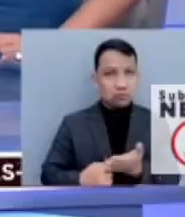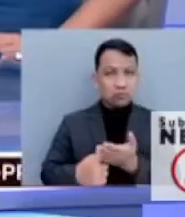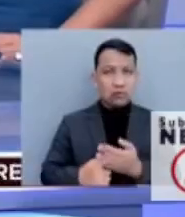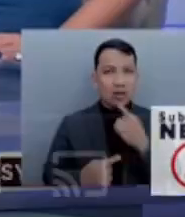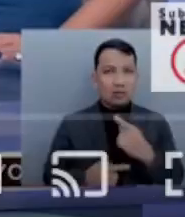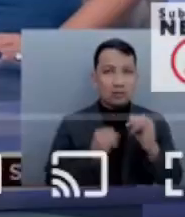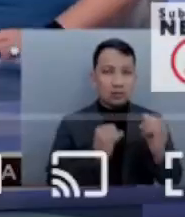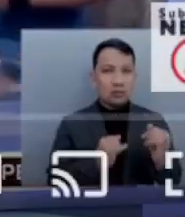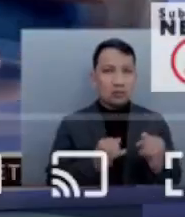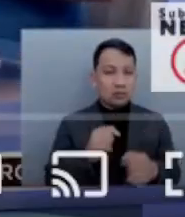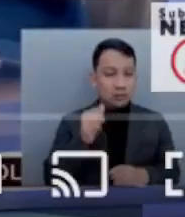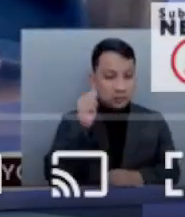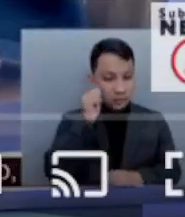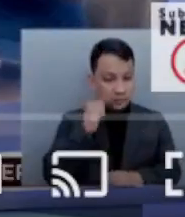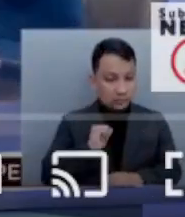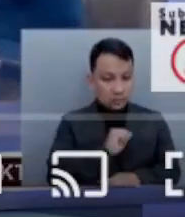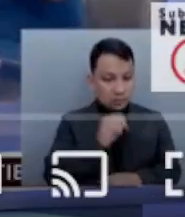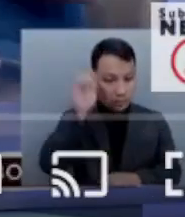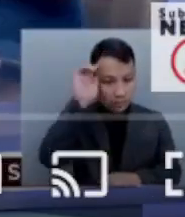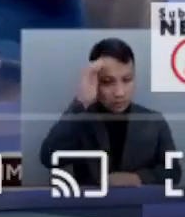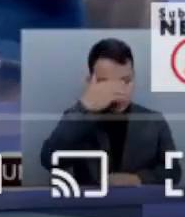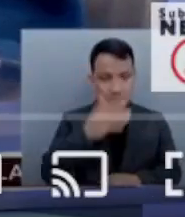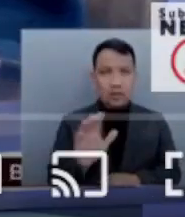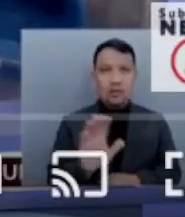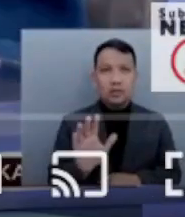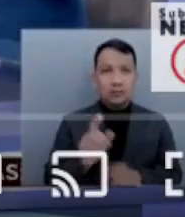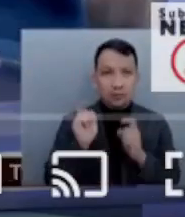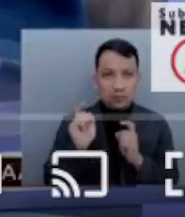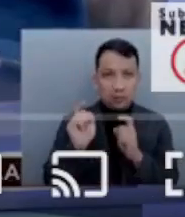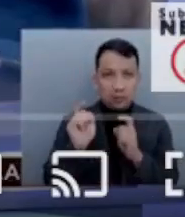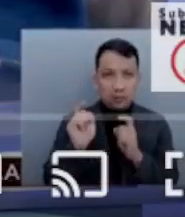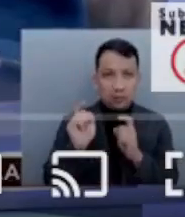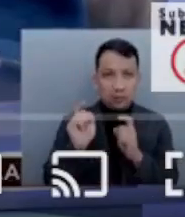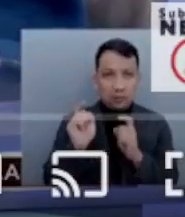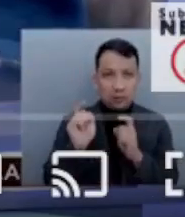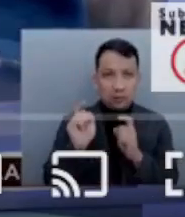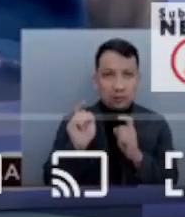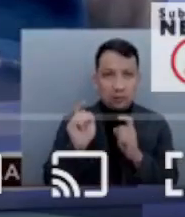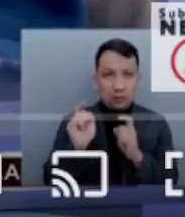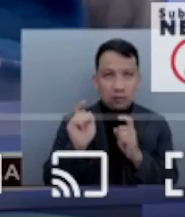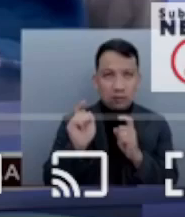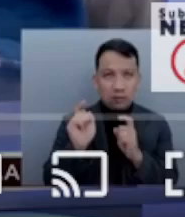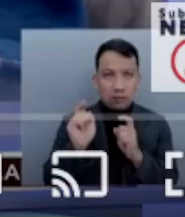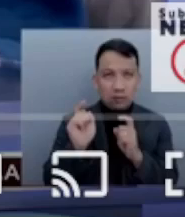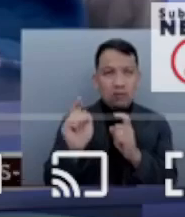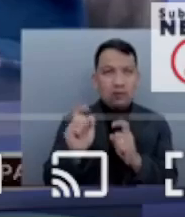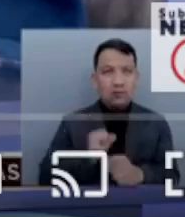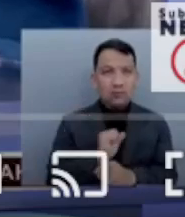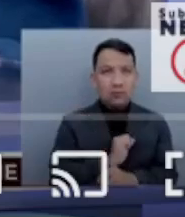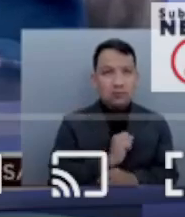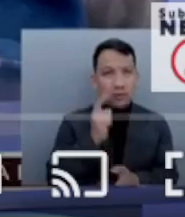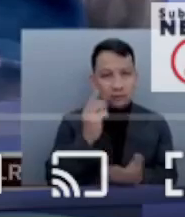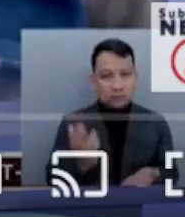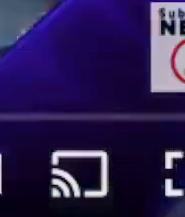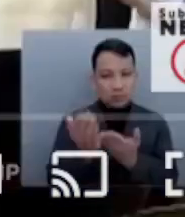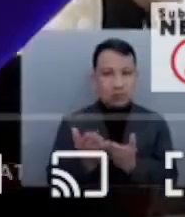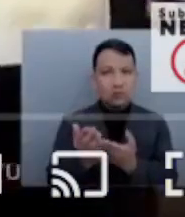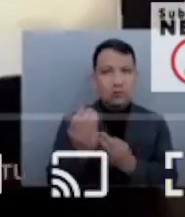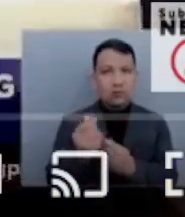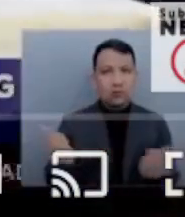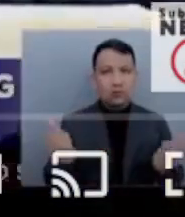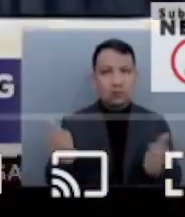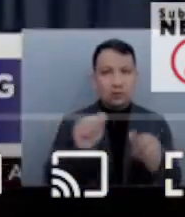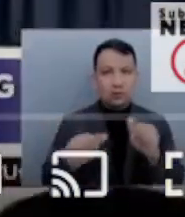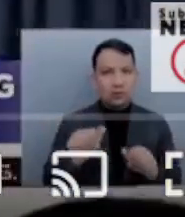nagpa-interview Senator Alan Cayetano. Sabi niya, hindi dapat magpadalos-dalos yung Senado sa pag-rekomenda. Very good. Ang ganitong mga aksyon, tingin niya